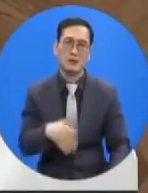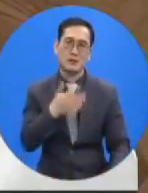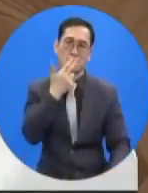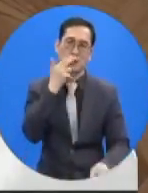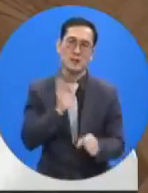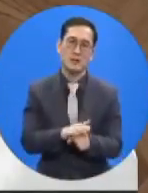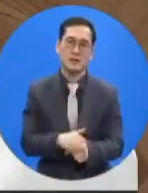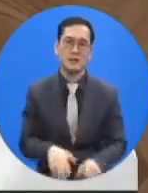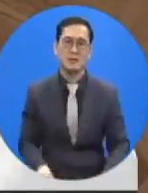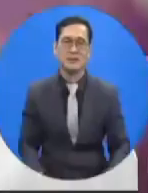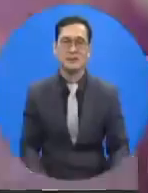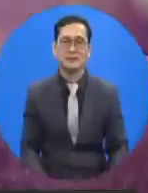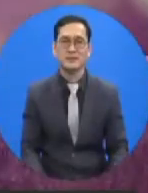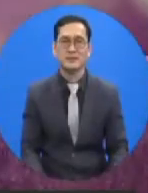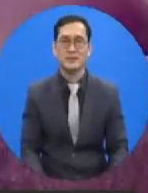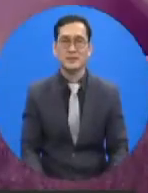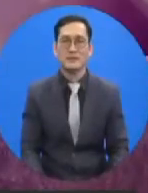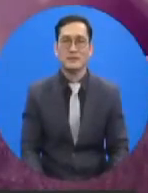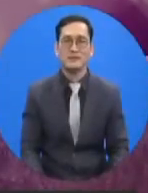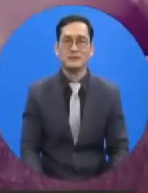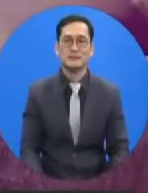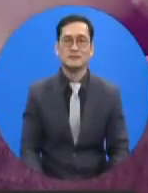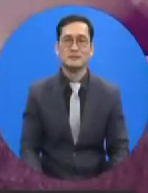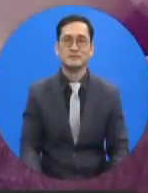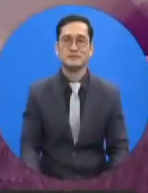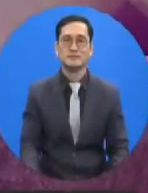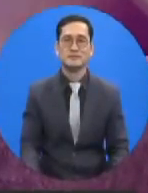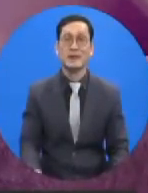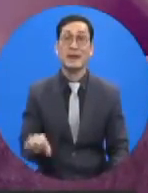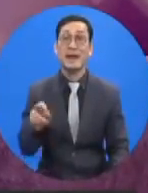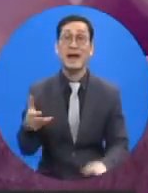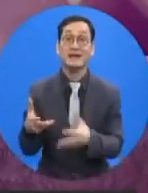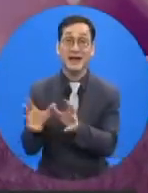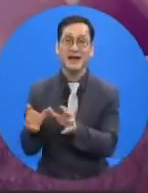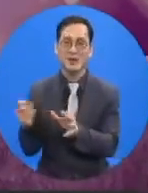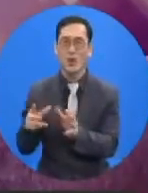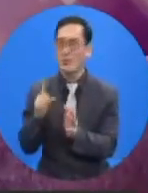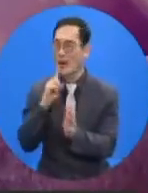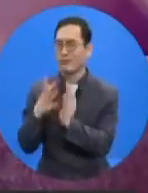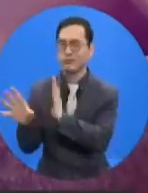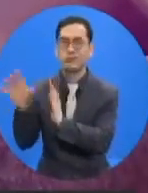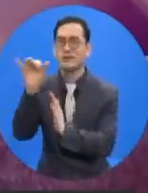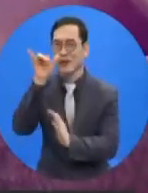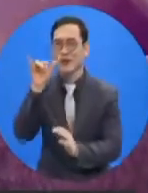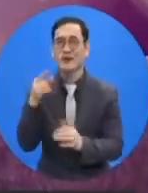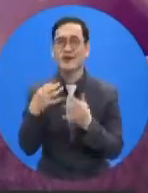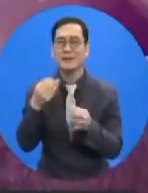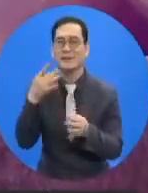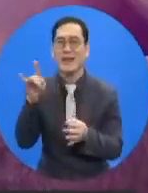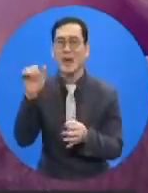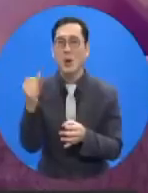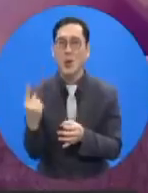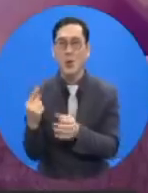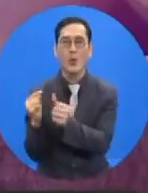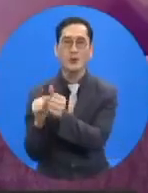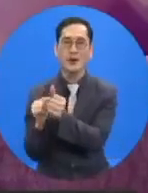걱정스럽네요. 그런가 하면 야당에서도 이른바 막말 논란이 불거져 나왔습니다. 김대호 후보가